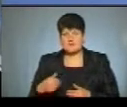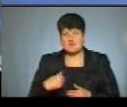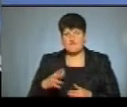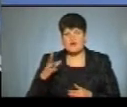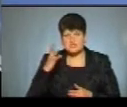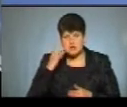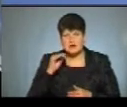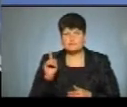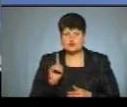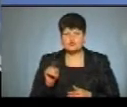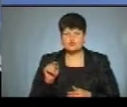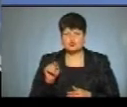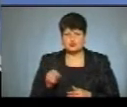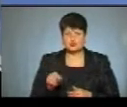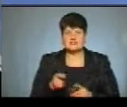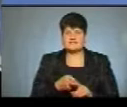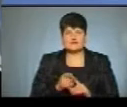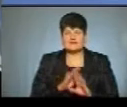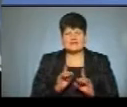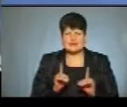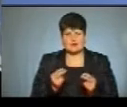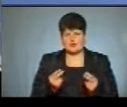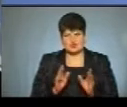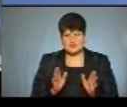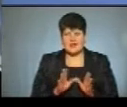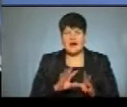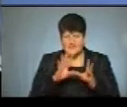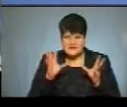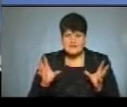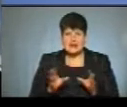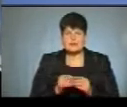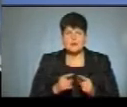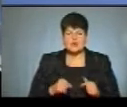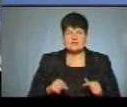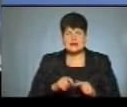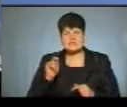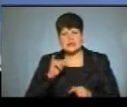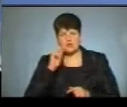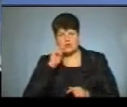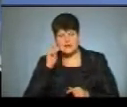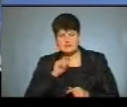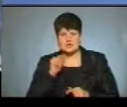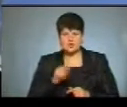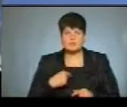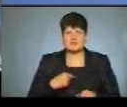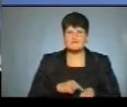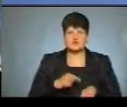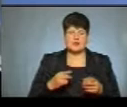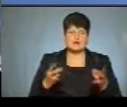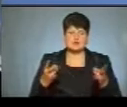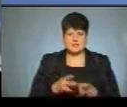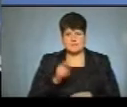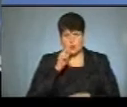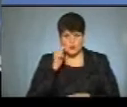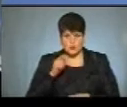що тут зв'язок не тільки про кошти, а зв'язок взагалі між організацією і українцями для того, щоб ми відчували потребу українців. Ми розуміли,